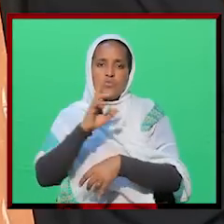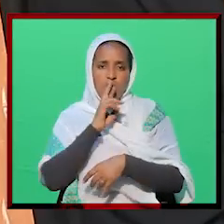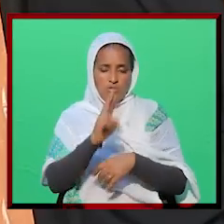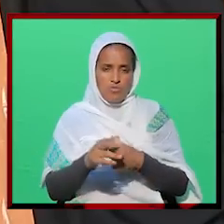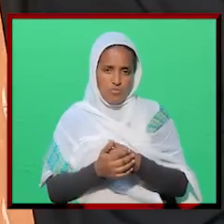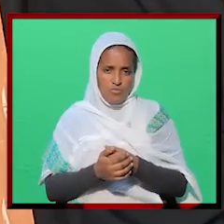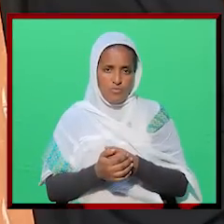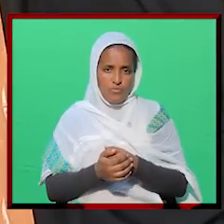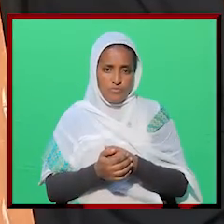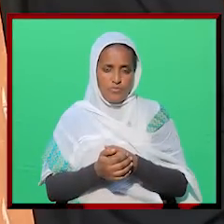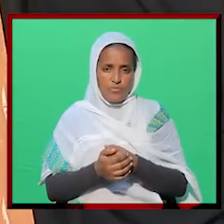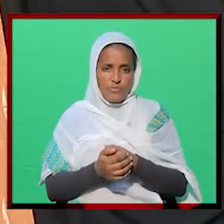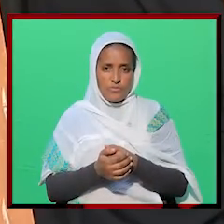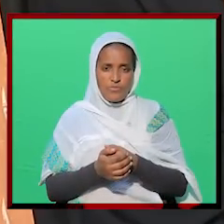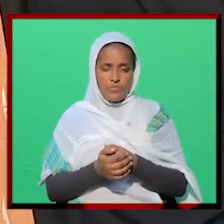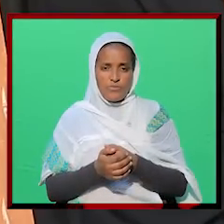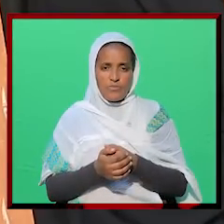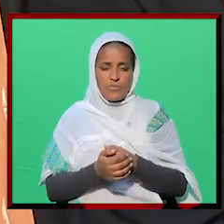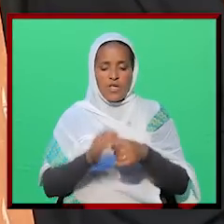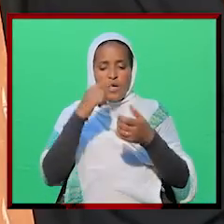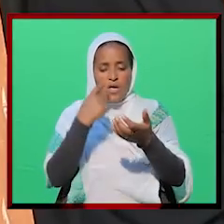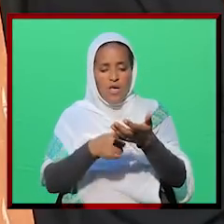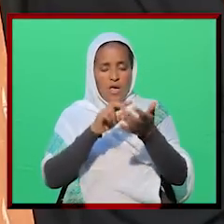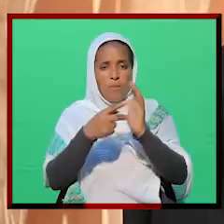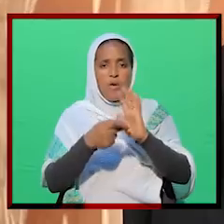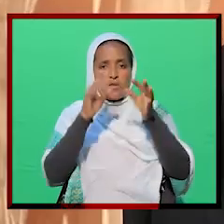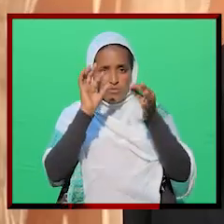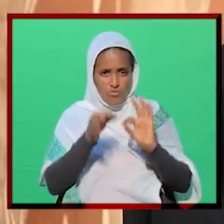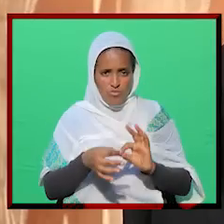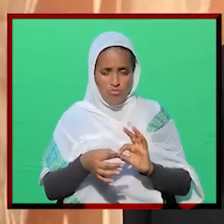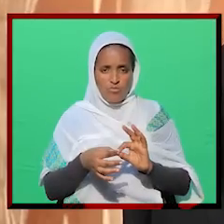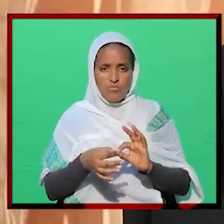ያ ማለት መሰረታዊ አስተምሯቸው